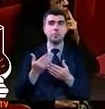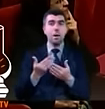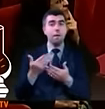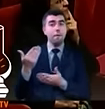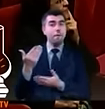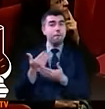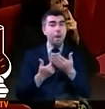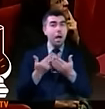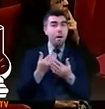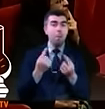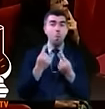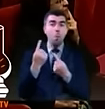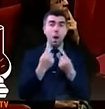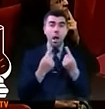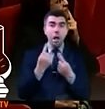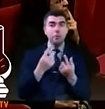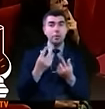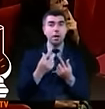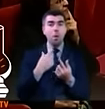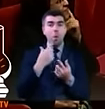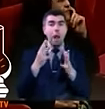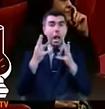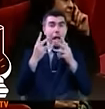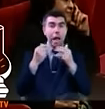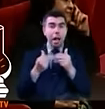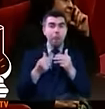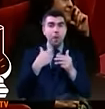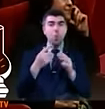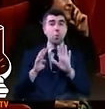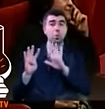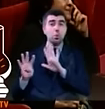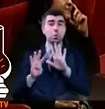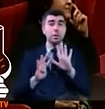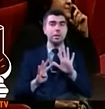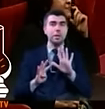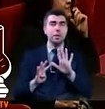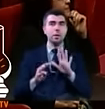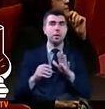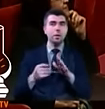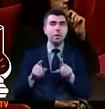اللي خصنا نناقش وخصنا نعطيك المعطيات. تنقول كاين 99% ما كايناش شي منطقة